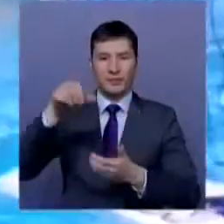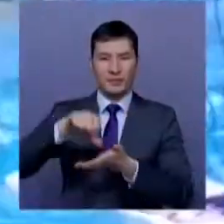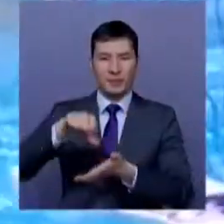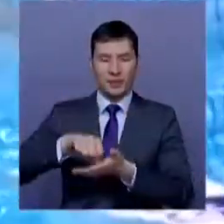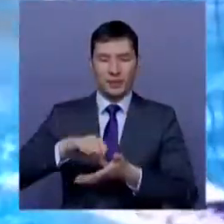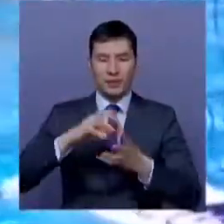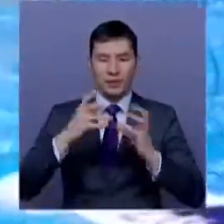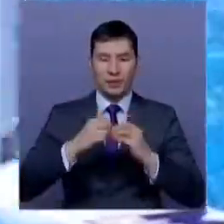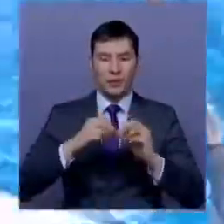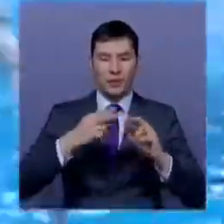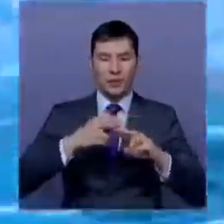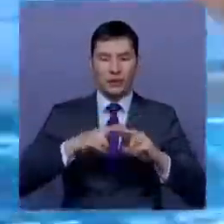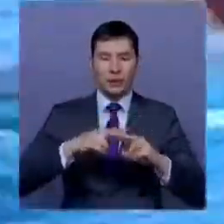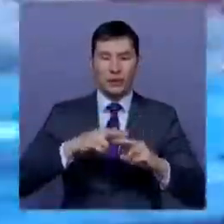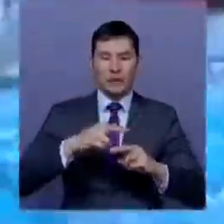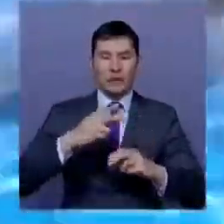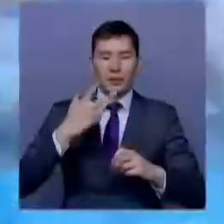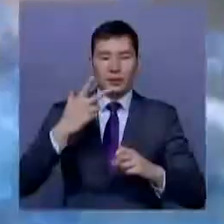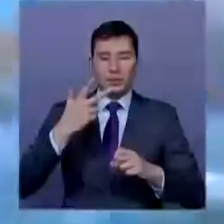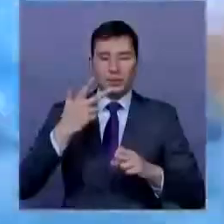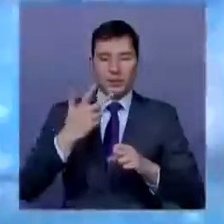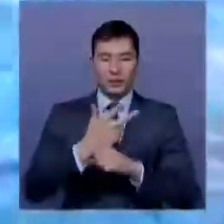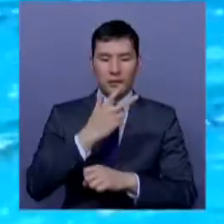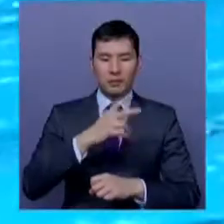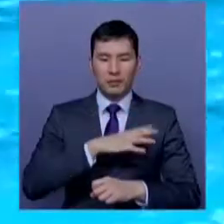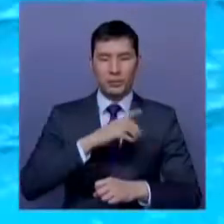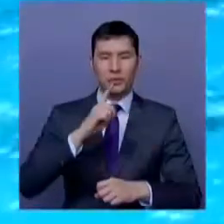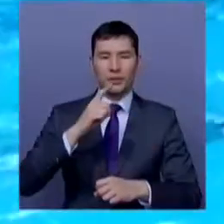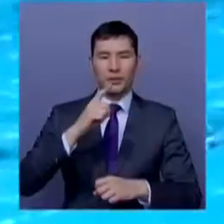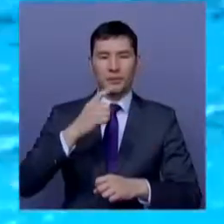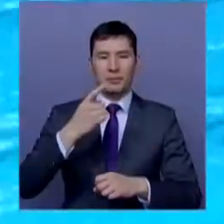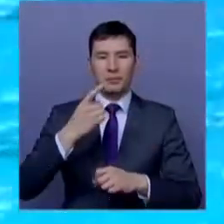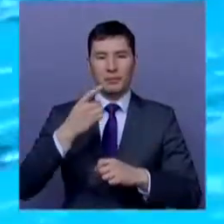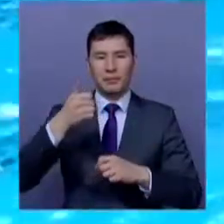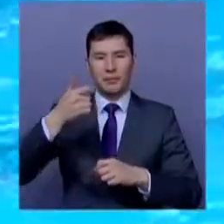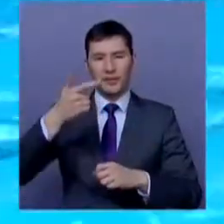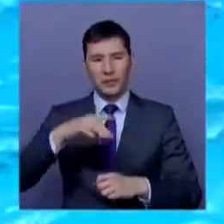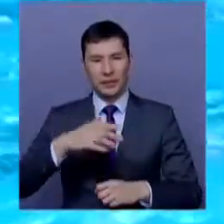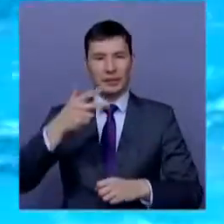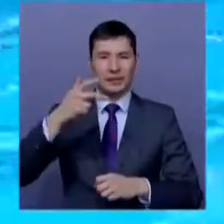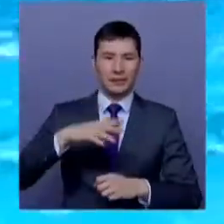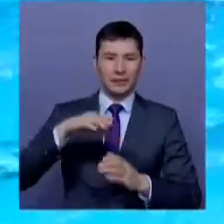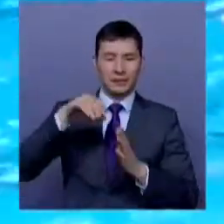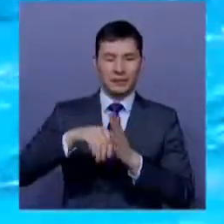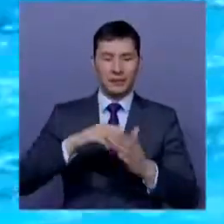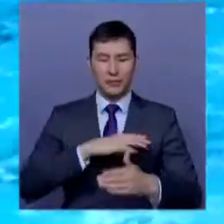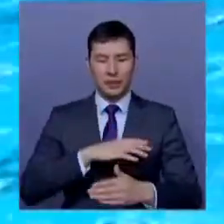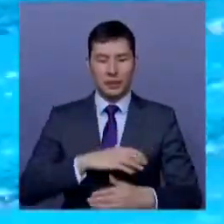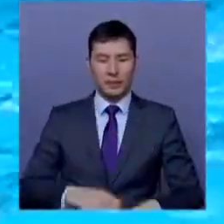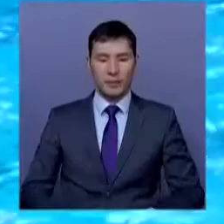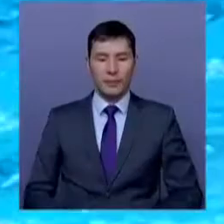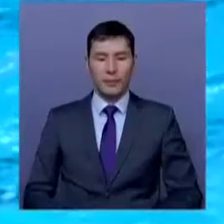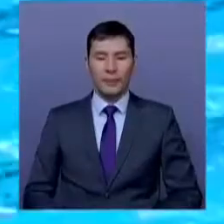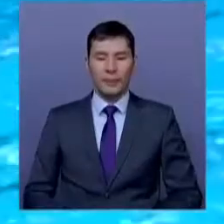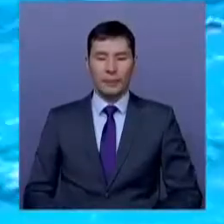алғанда ватерполшылар 3 мәрте 4 жылдықтың басты бәсекесіне қатысқан. Бүгінде Қазақстан құрамасы іріктеу жарыстар өтпесе де